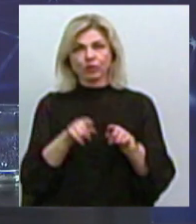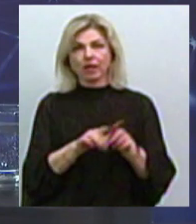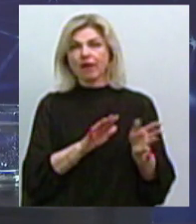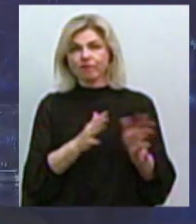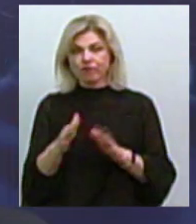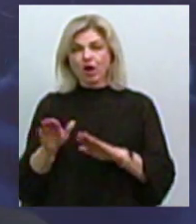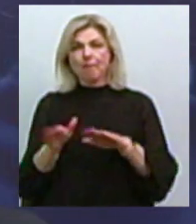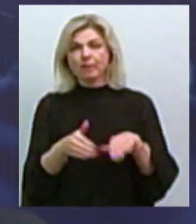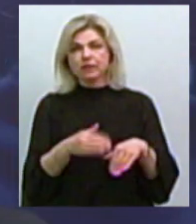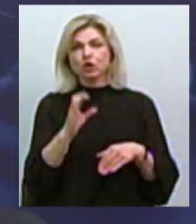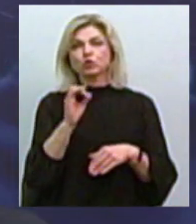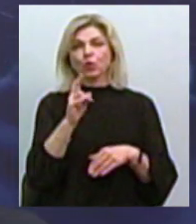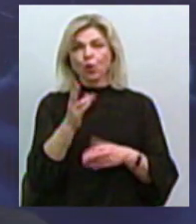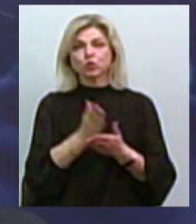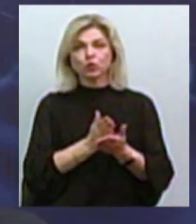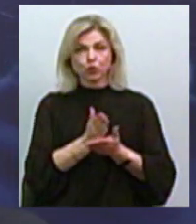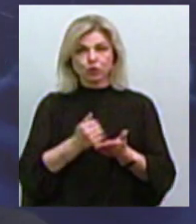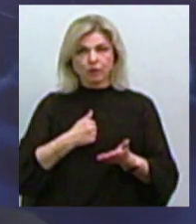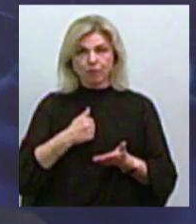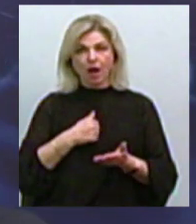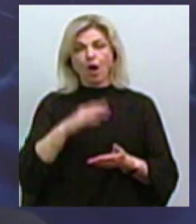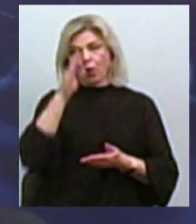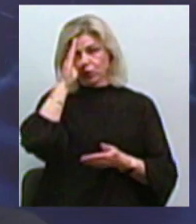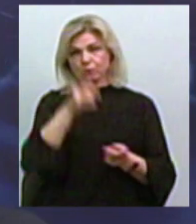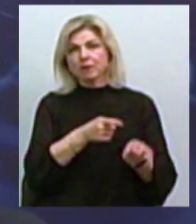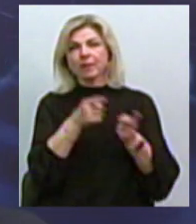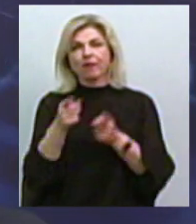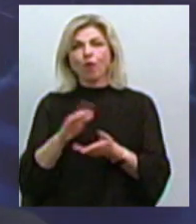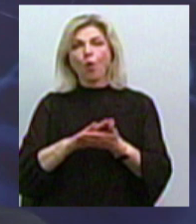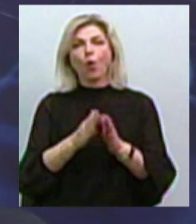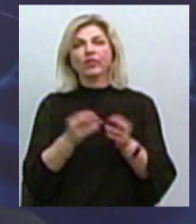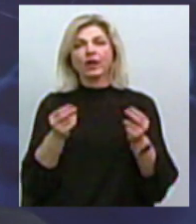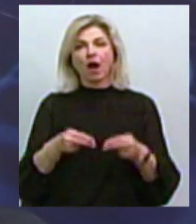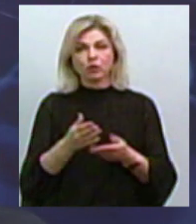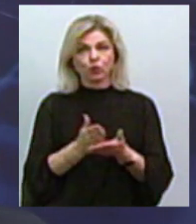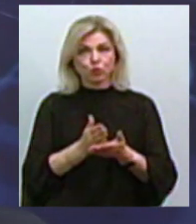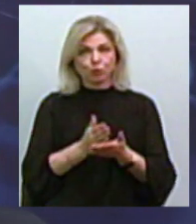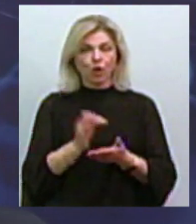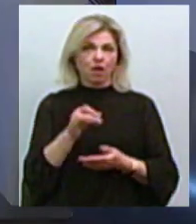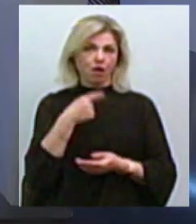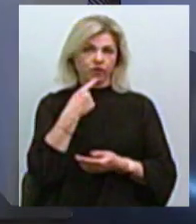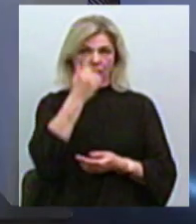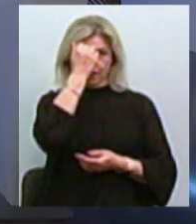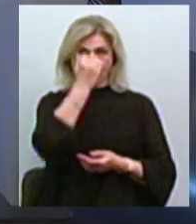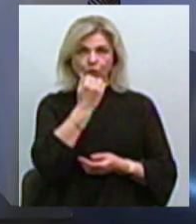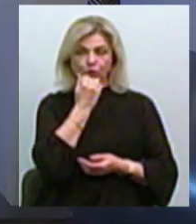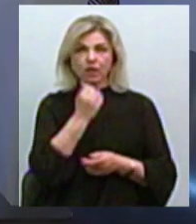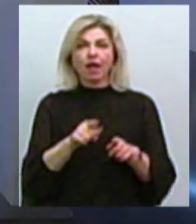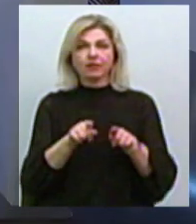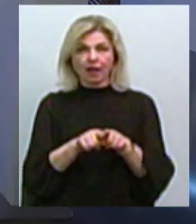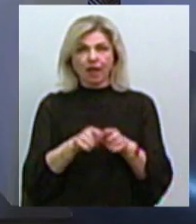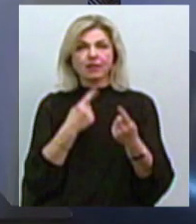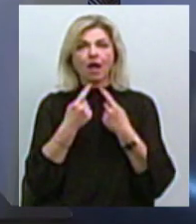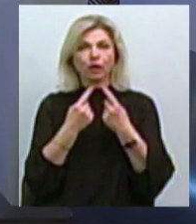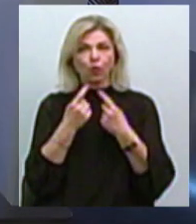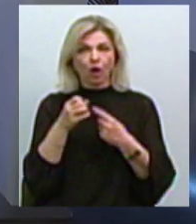після строкової служби хлопці потім йдуть на контрактну службу, і вони кажуть, ви знаєте, дякуючи отаким